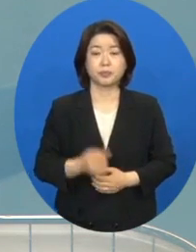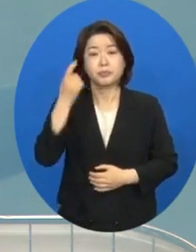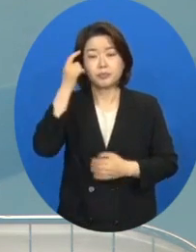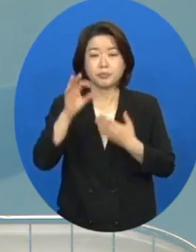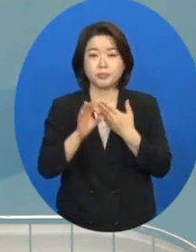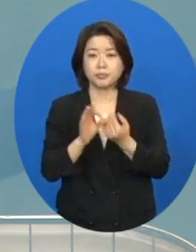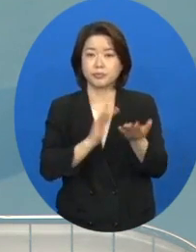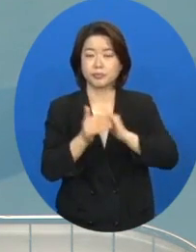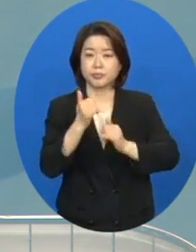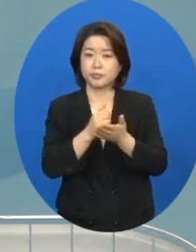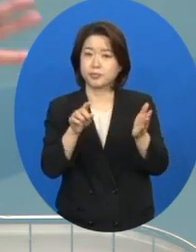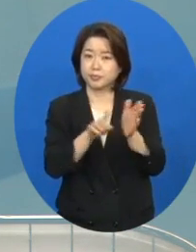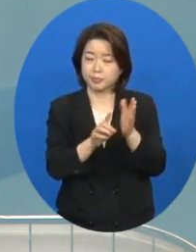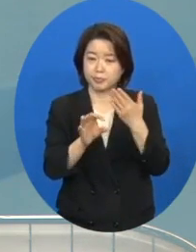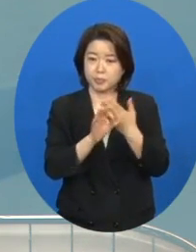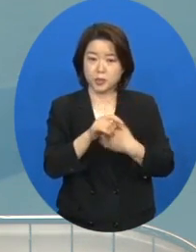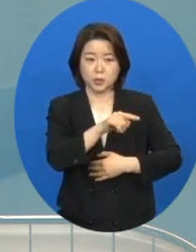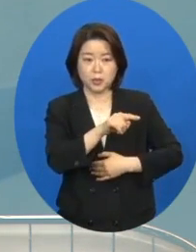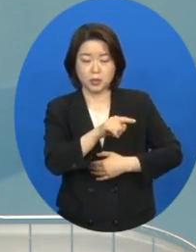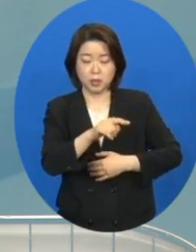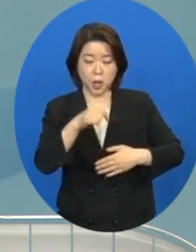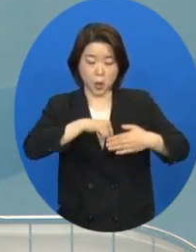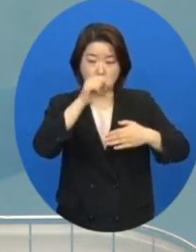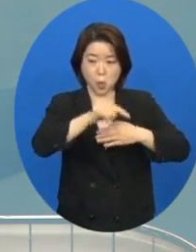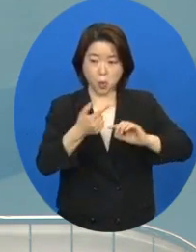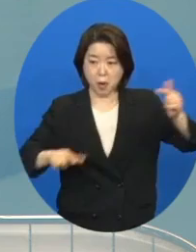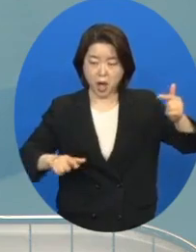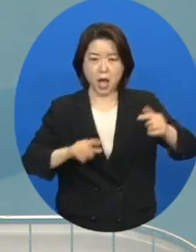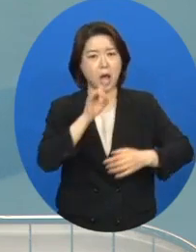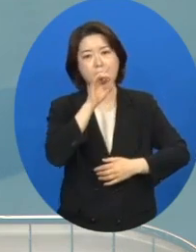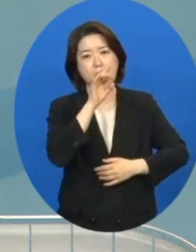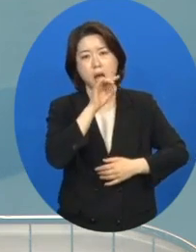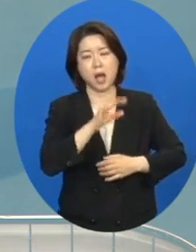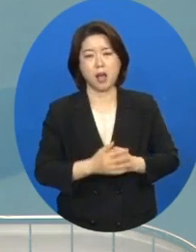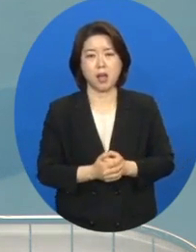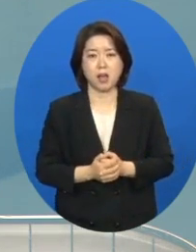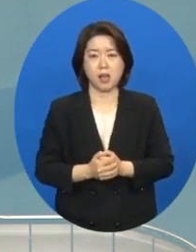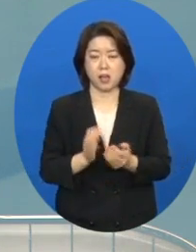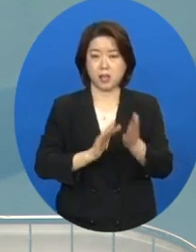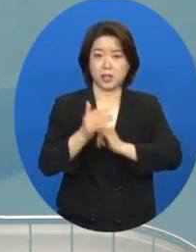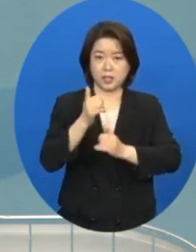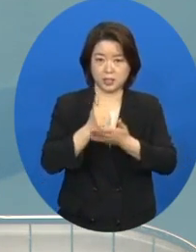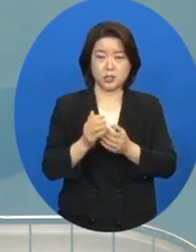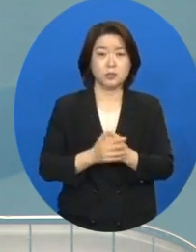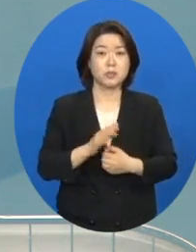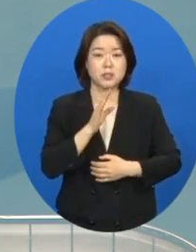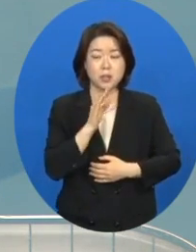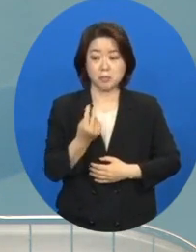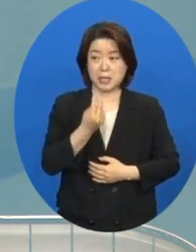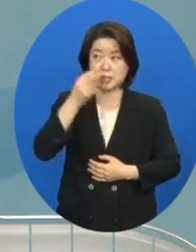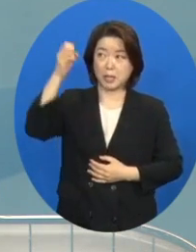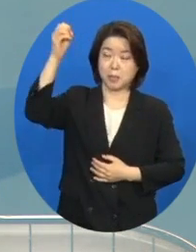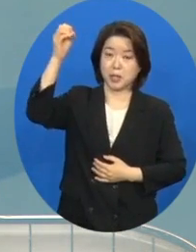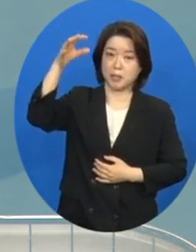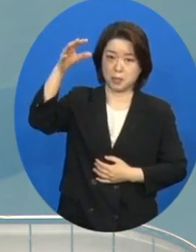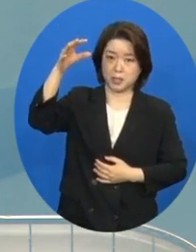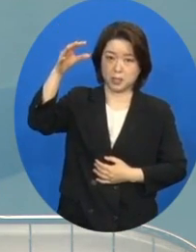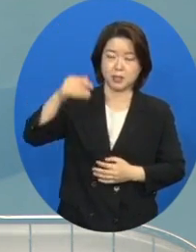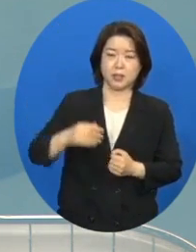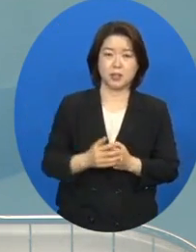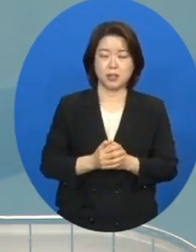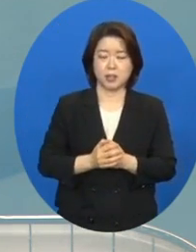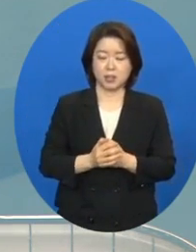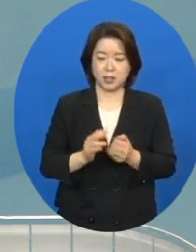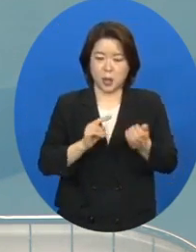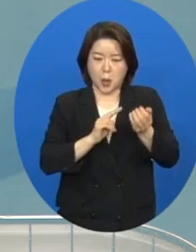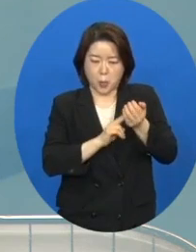왜냐하면 예수님을 믿으면 그럴 수가 없기 때문입니다. 예수님은 정말 생명의 빛이세요. 감추일 수